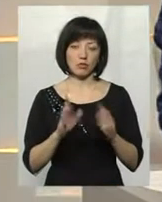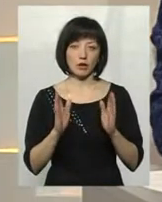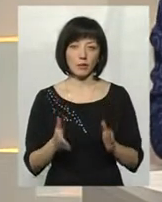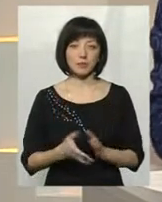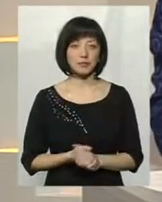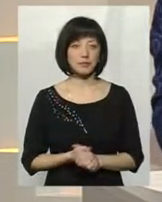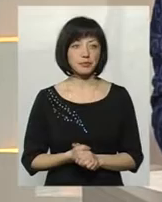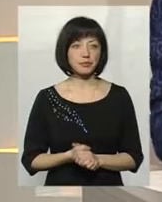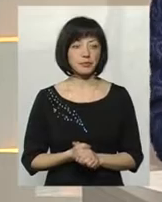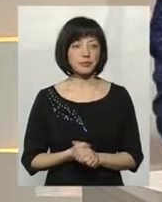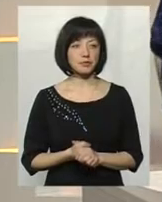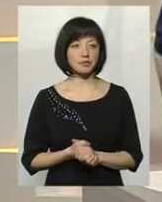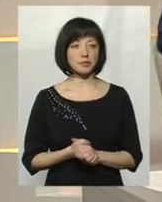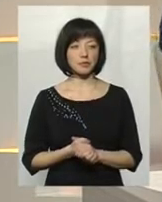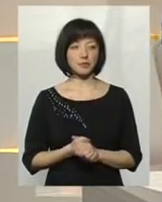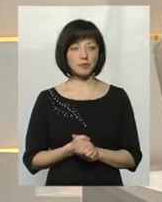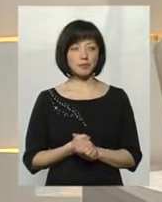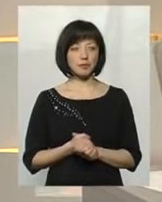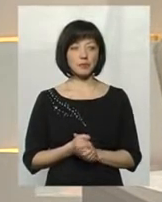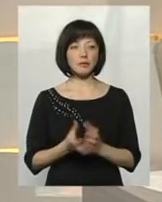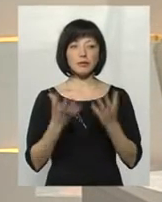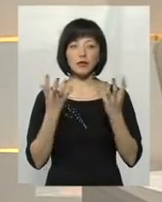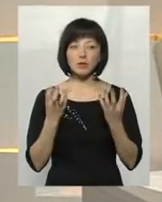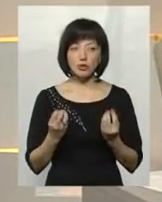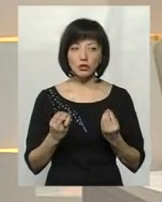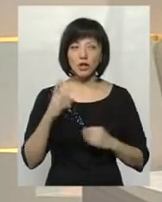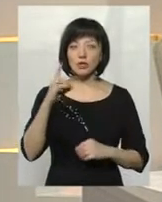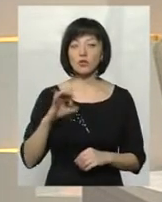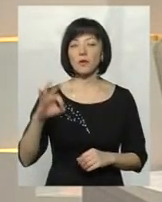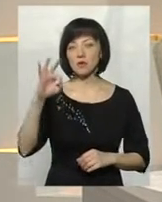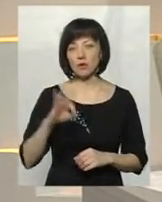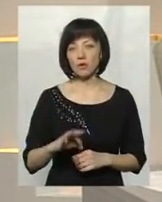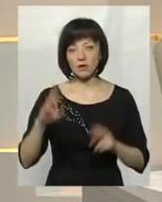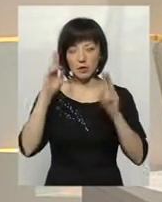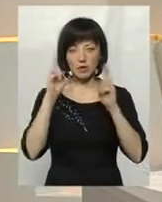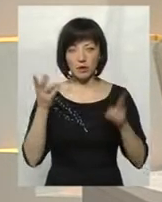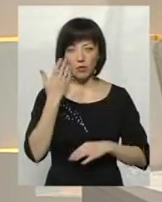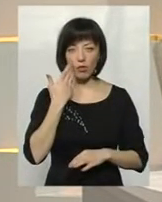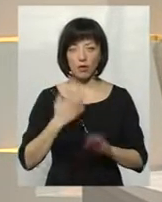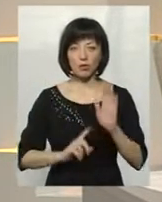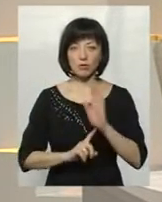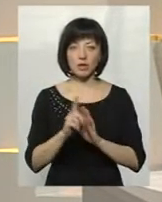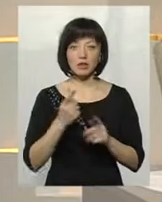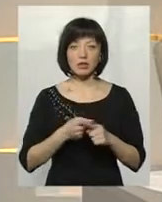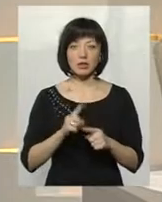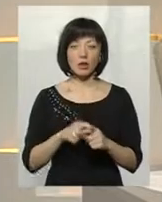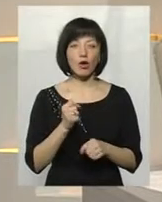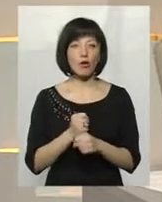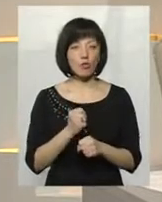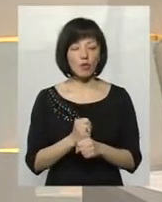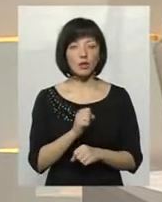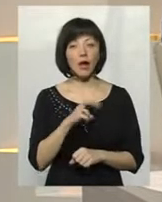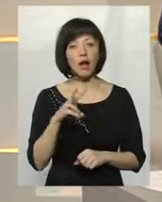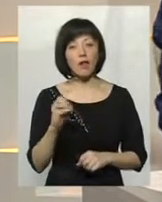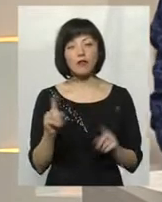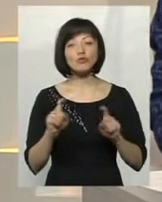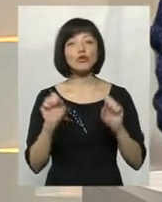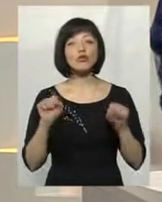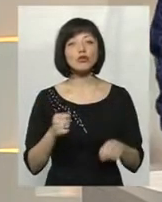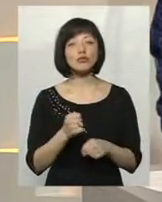Пане Андрій, ще ми 100% не знаємо, коли саме розпочнеться ця робота. Разом з тим, що може